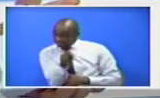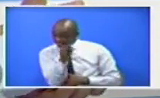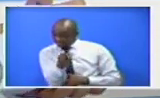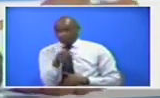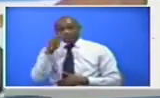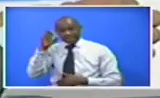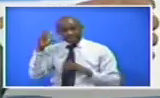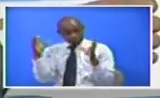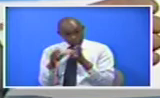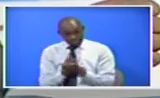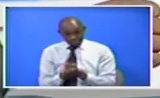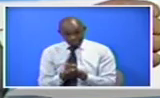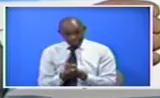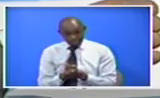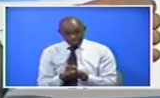ya NASA,